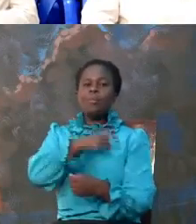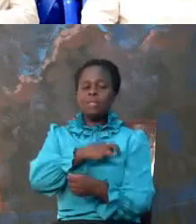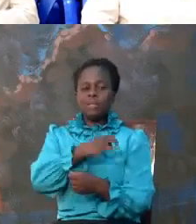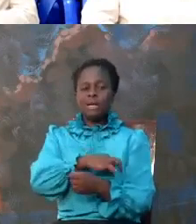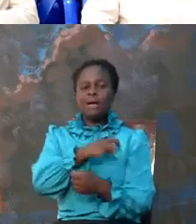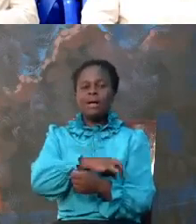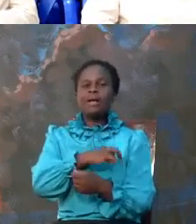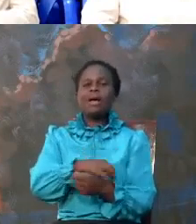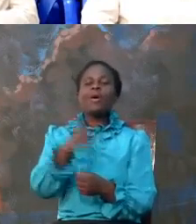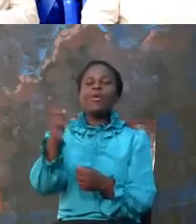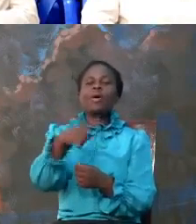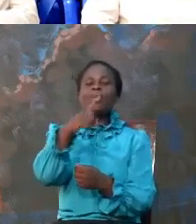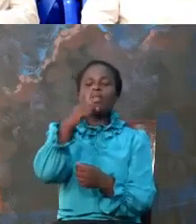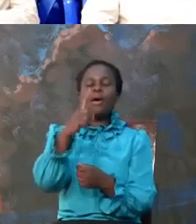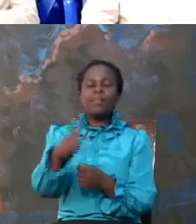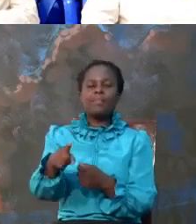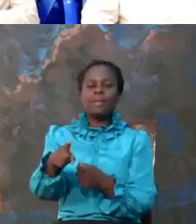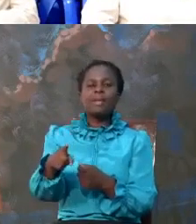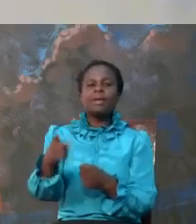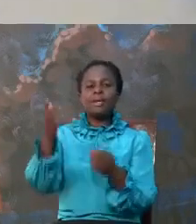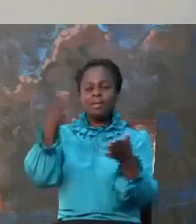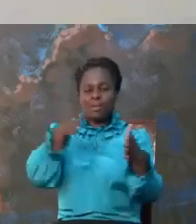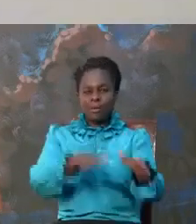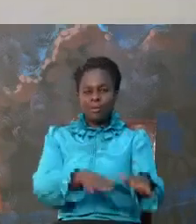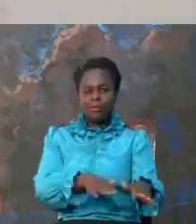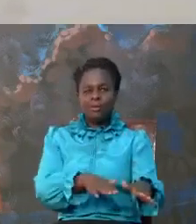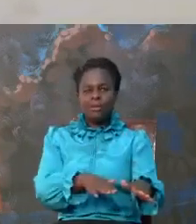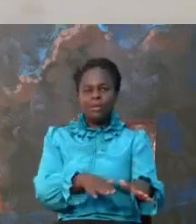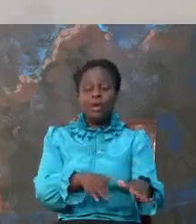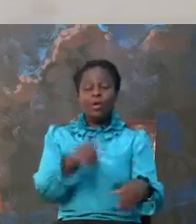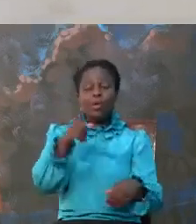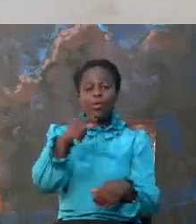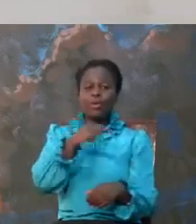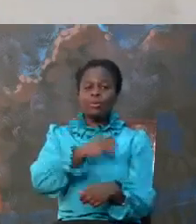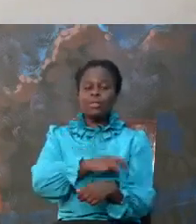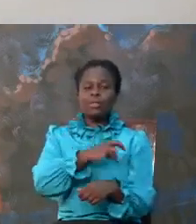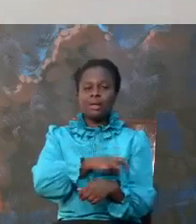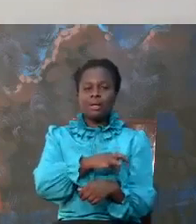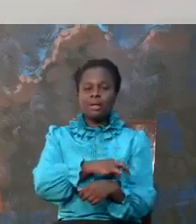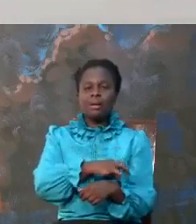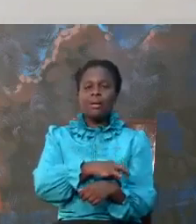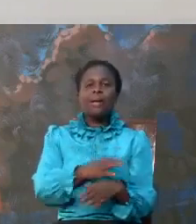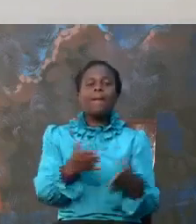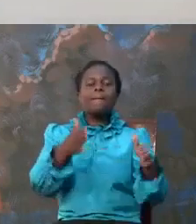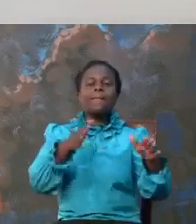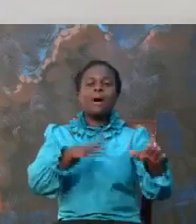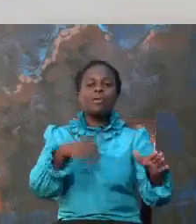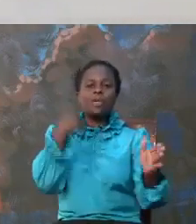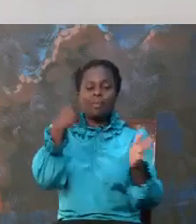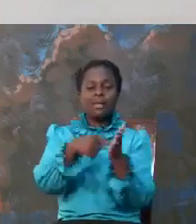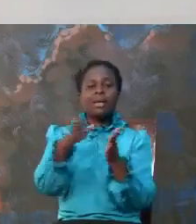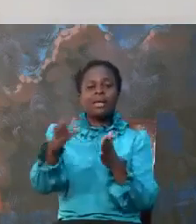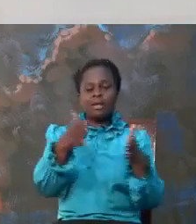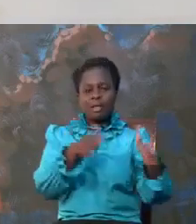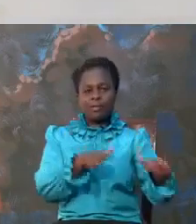wa dhambi ni nani? Ndio mshahara. Mauti manake ni kifo. Dhambi